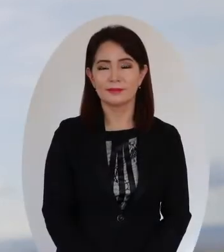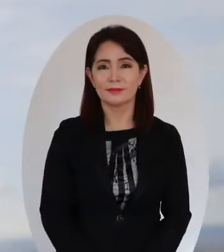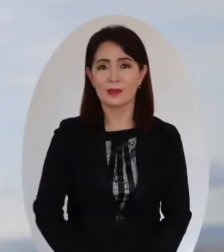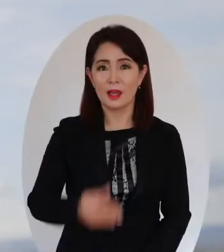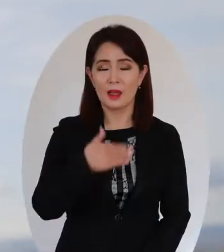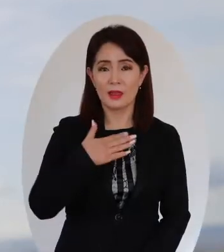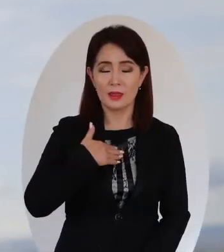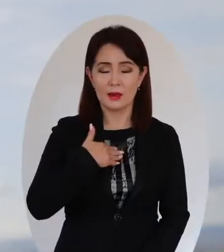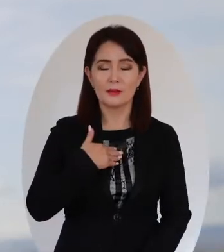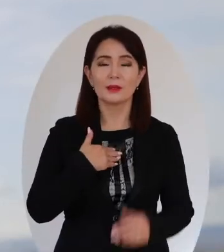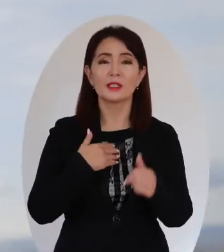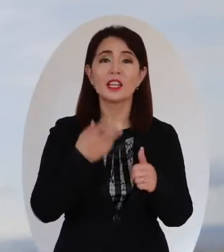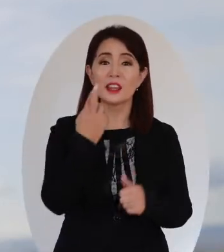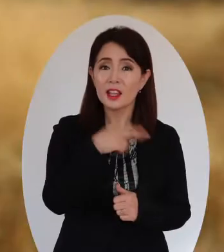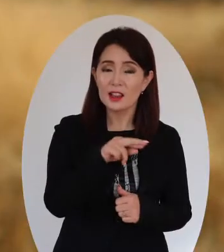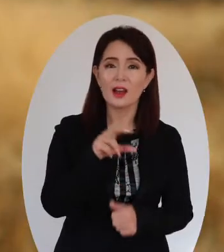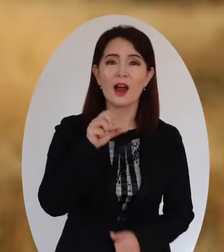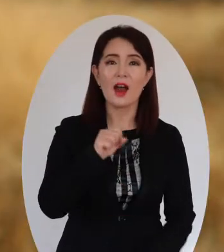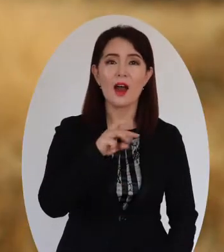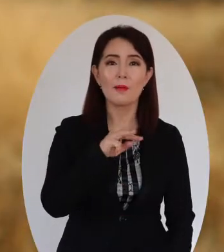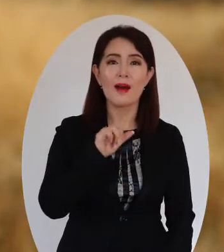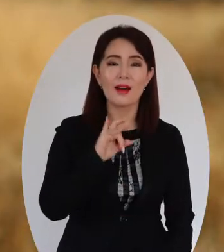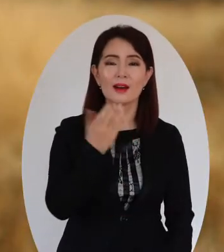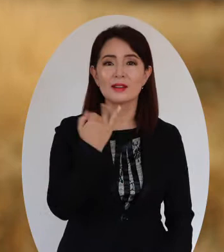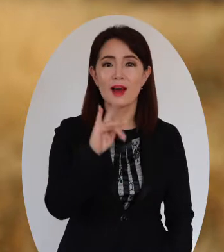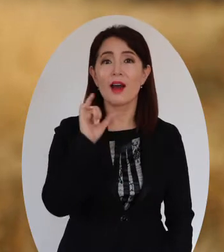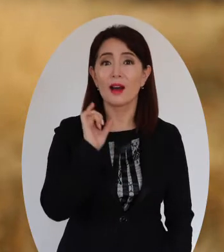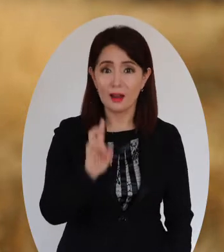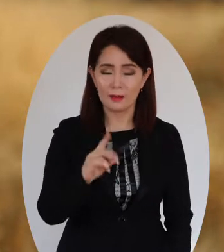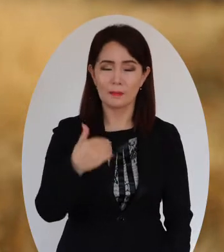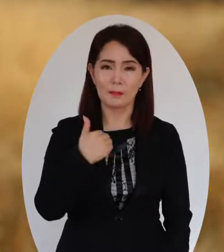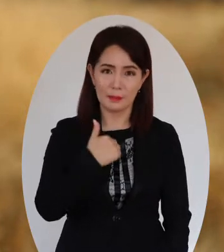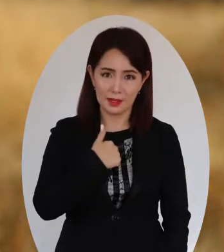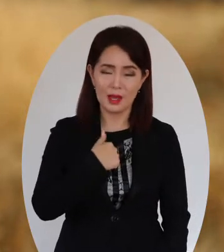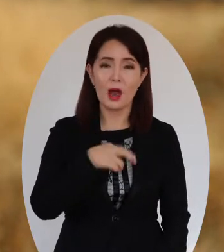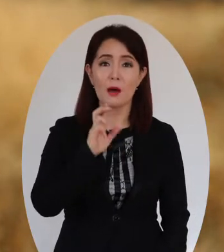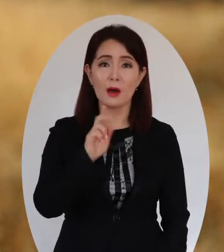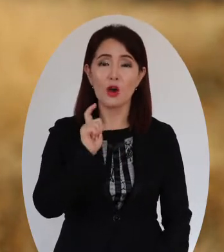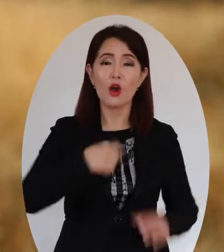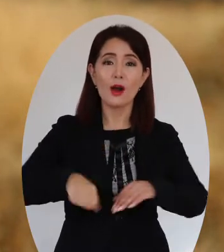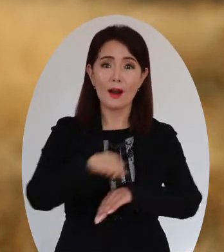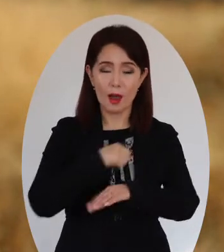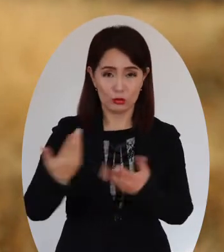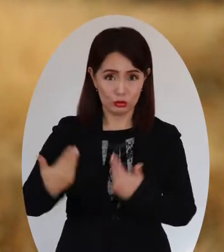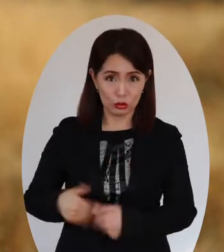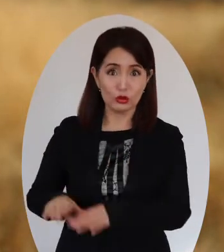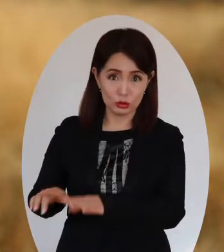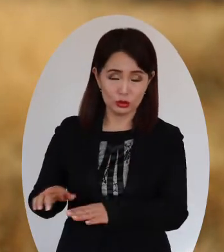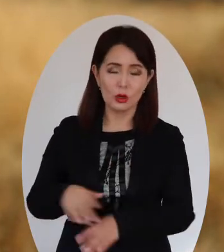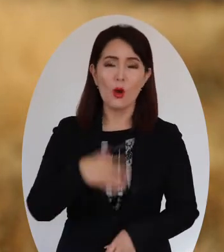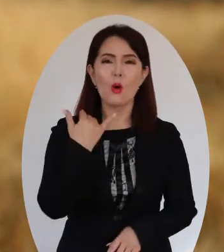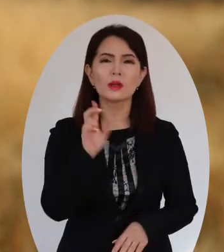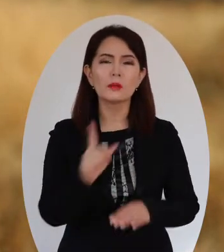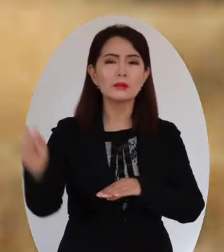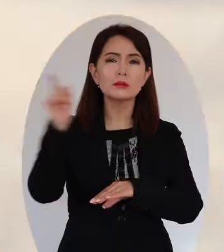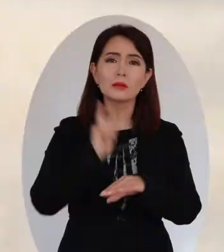Намайг Дэлгэрийн Амар сайхан гэдэг. Би Баян-Хонгор аймгийн яг уугуул хүн байгаа. Улаанбаатар хотод бол